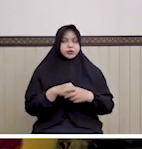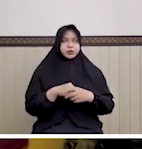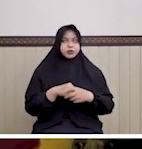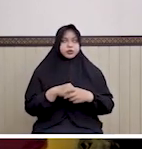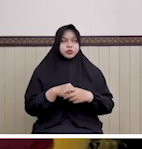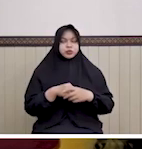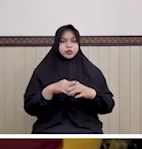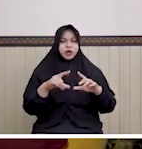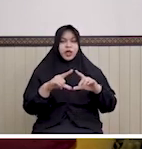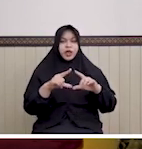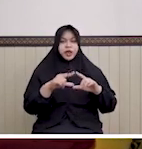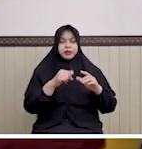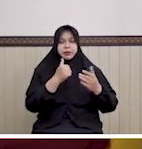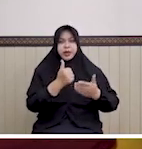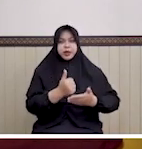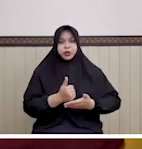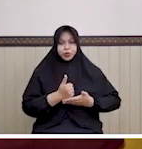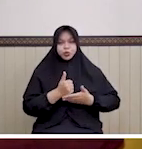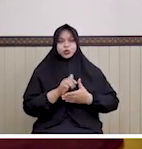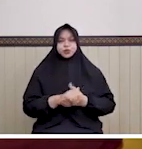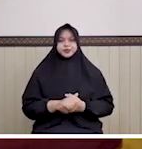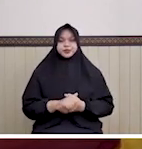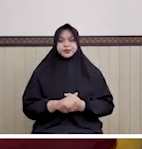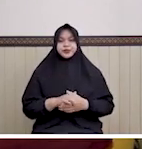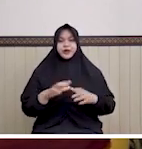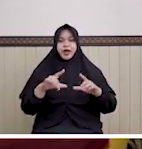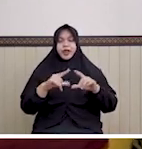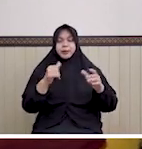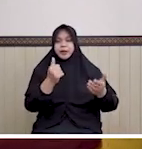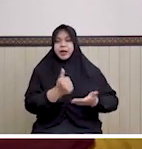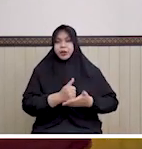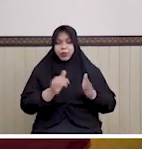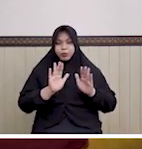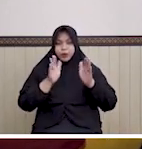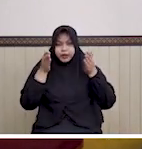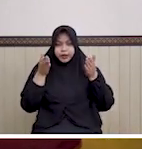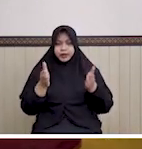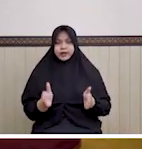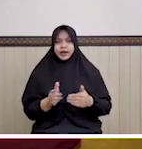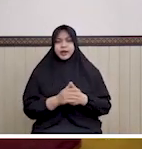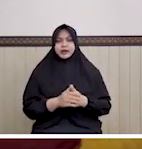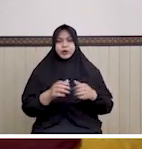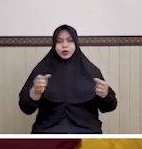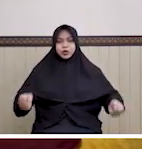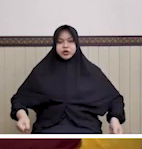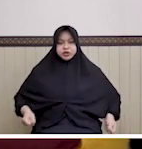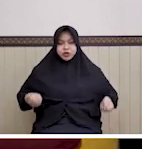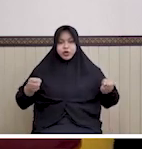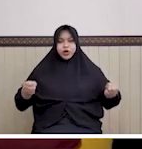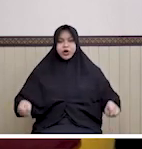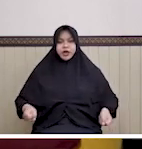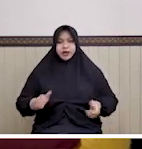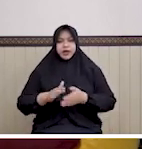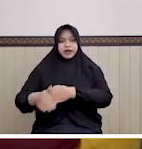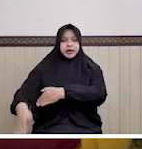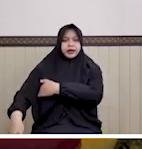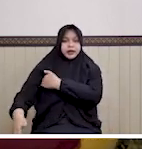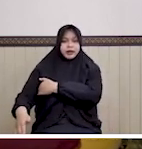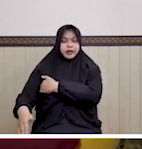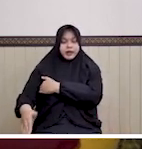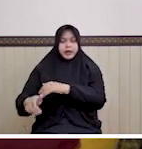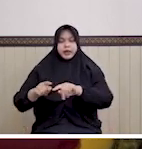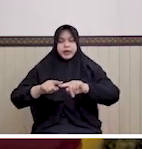alat bantu hai eh alat bantu itu bukan hanya bukan hanya kursi roda dan crackia tapi